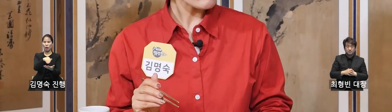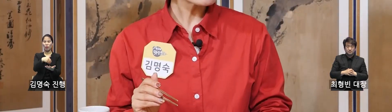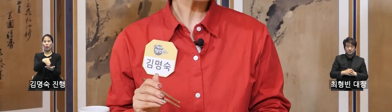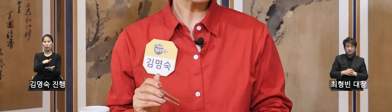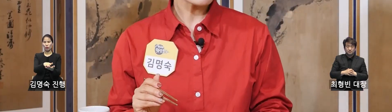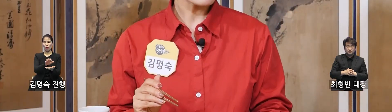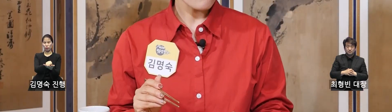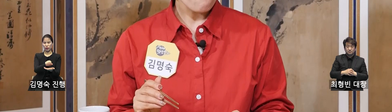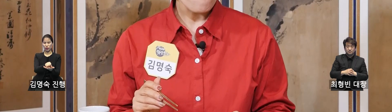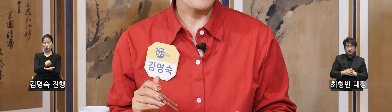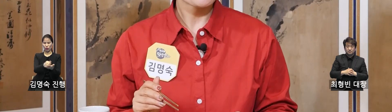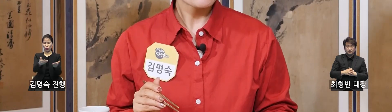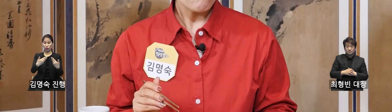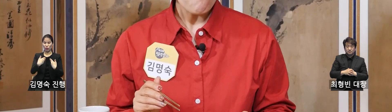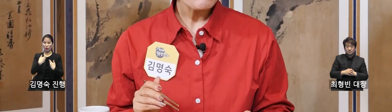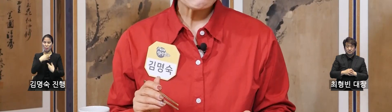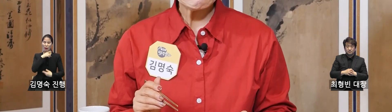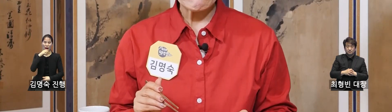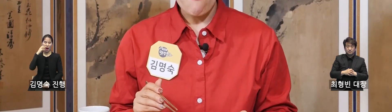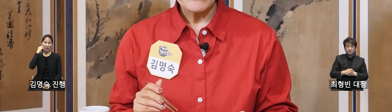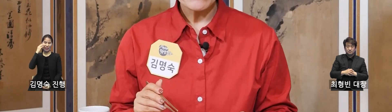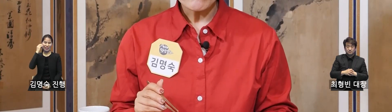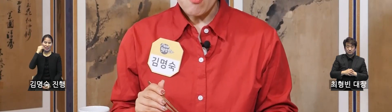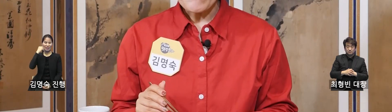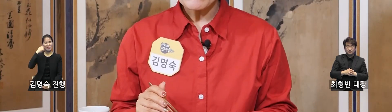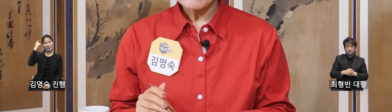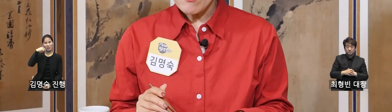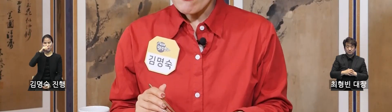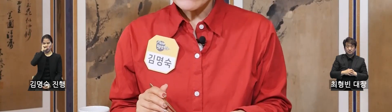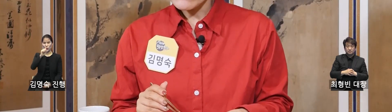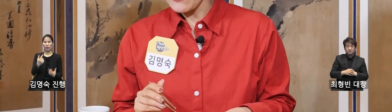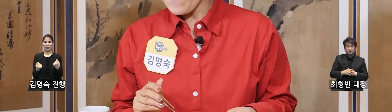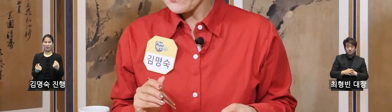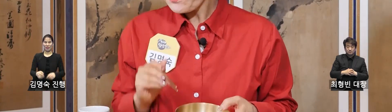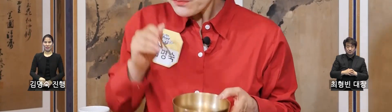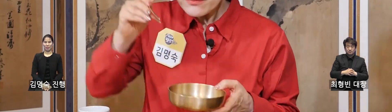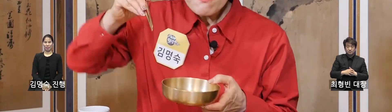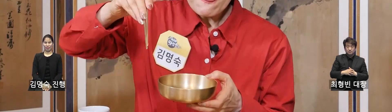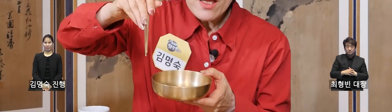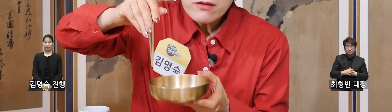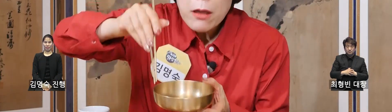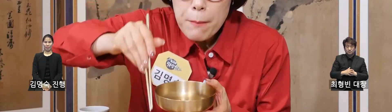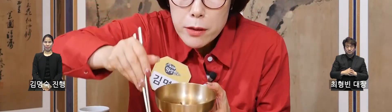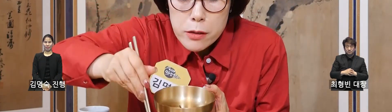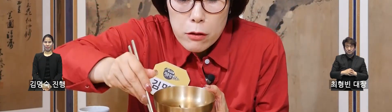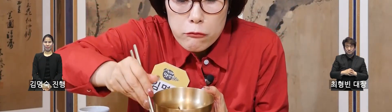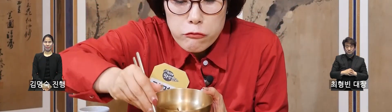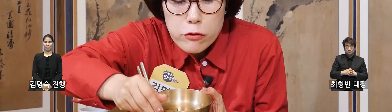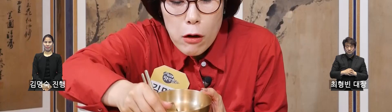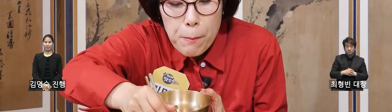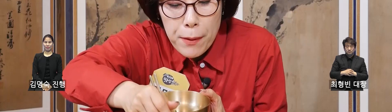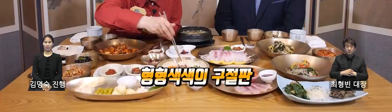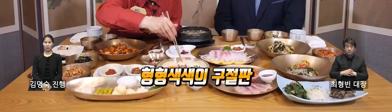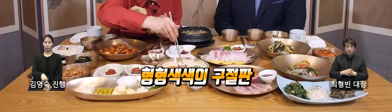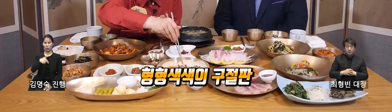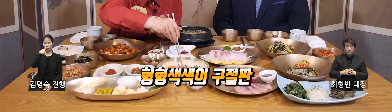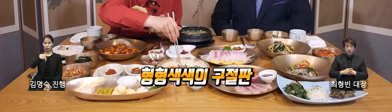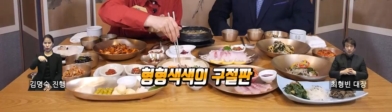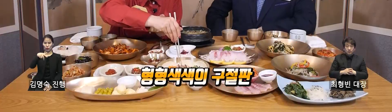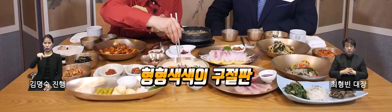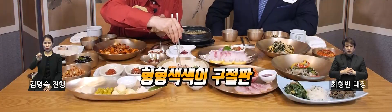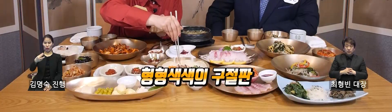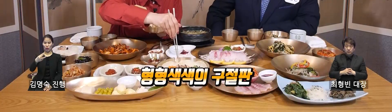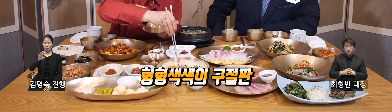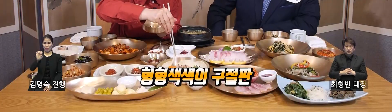묻혀 드셨어요 음 아 어 그 다음에 이제 구절판 를